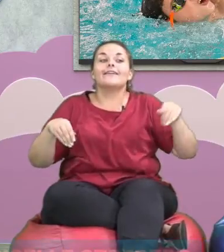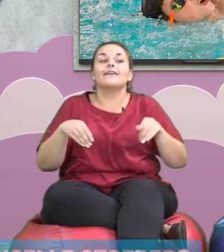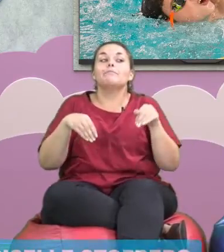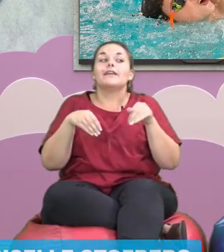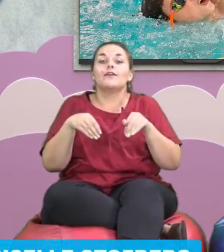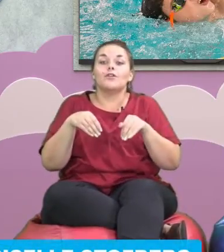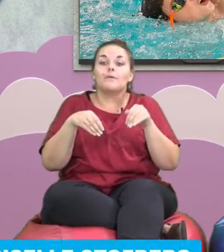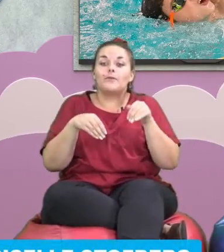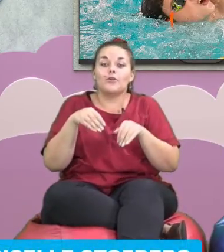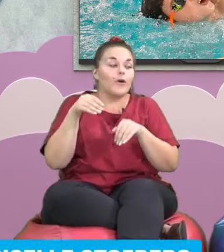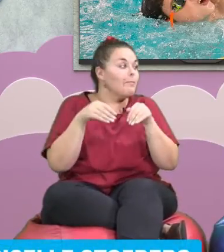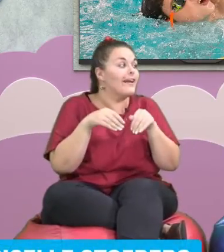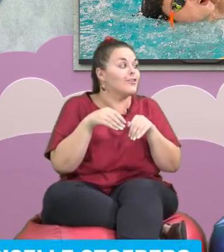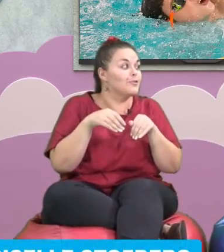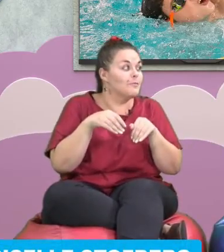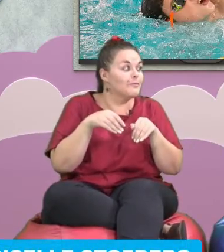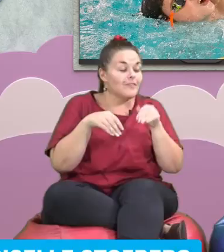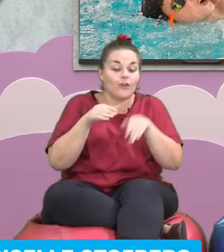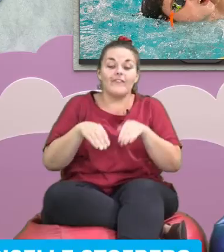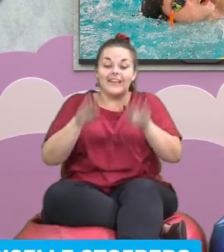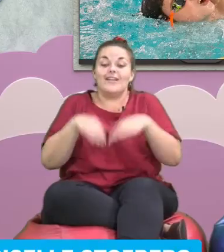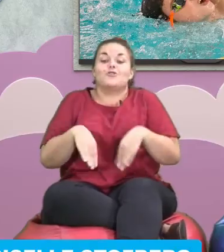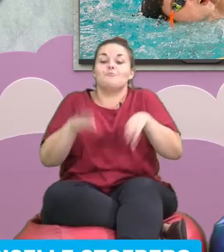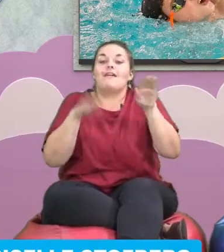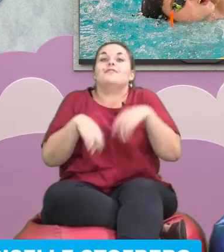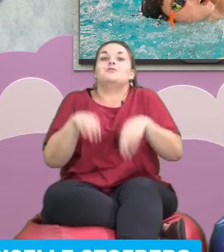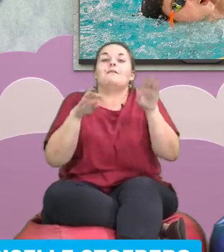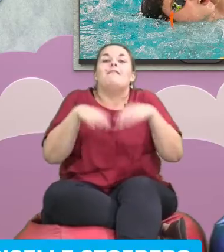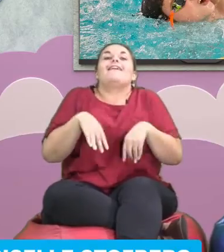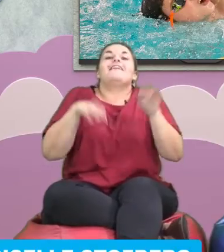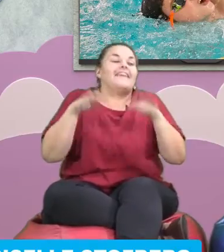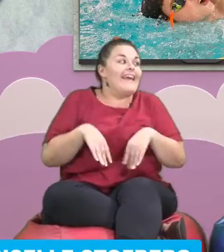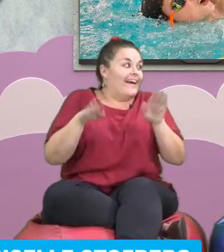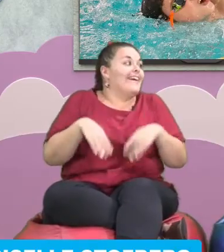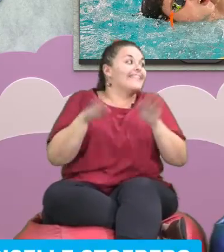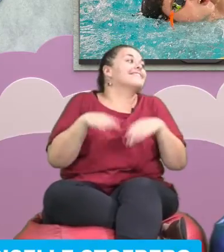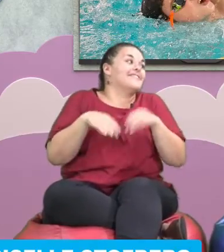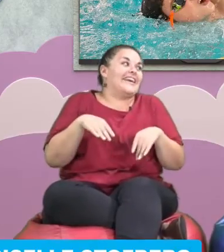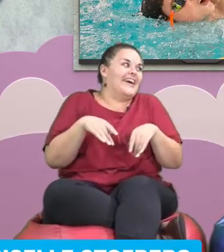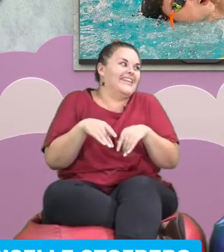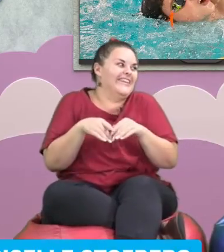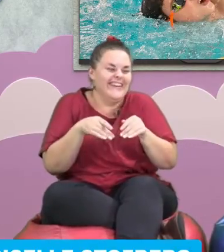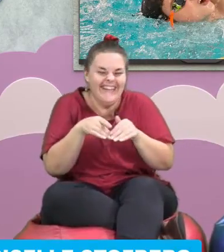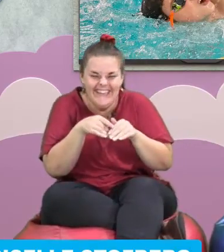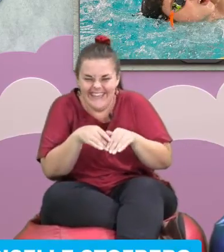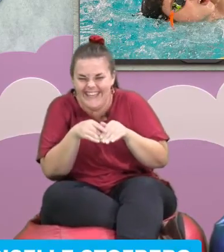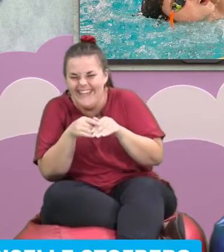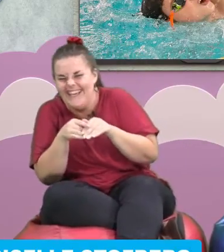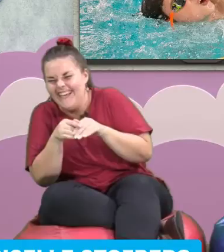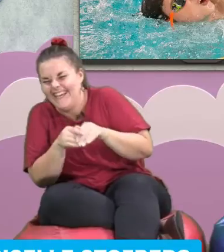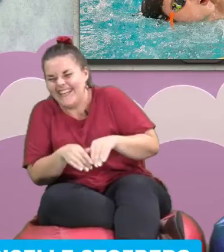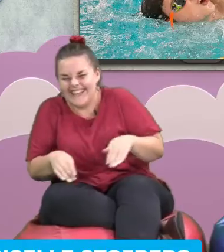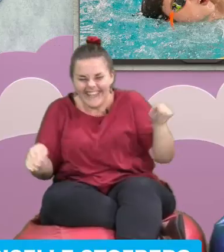kan die doggy paddle doen, dan wat jy net so. In die water? Ja, dis al wat ek kan. Ja, is toch